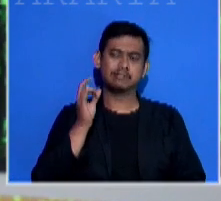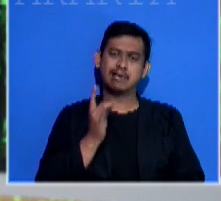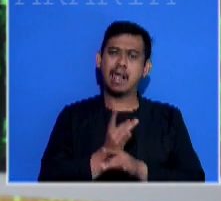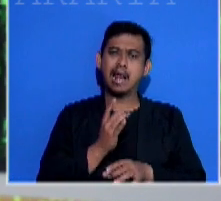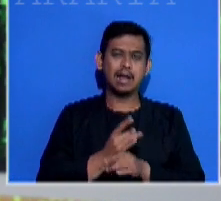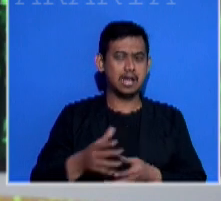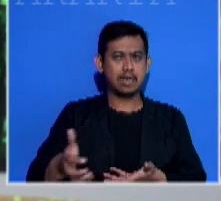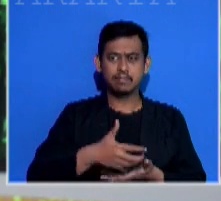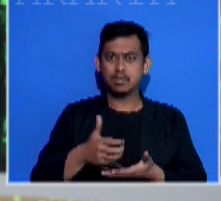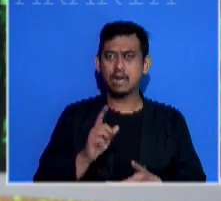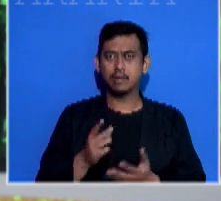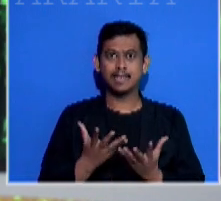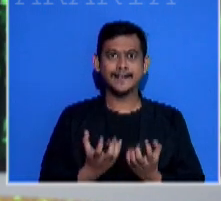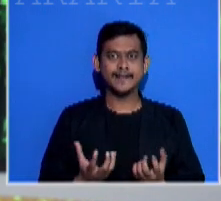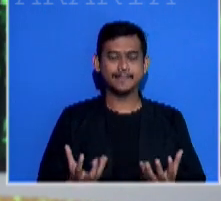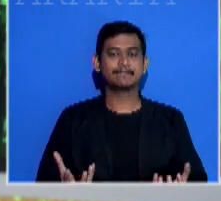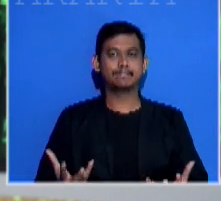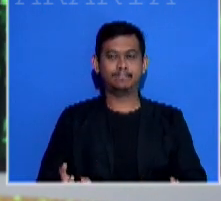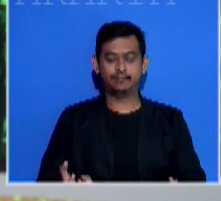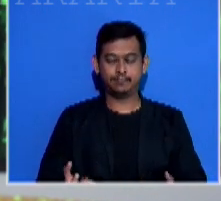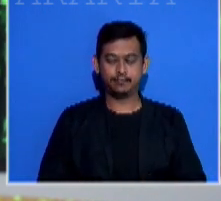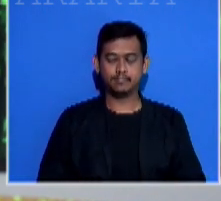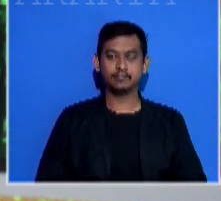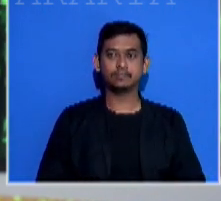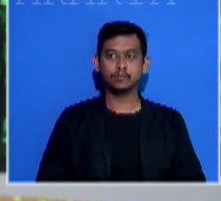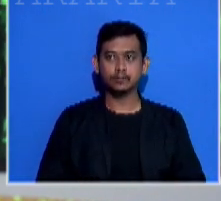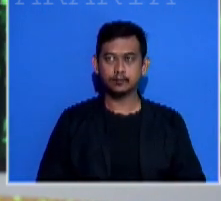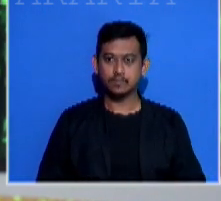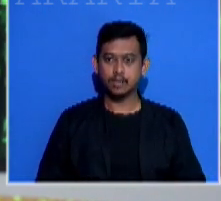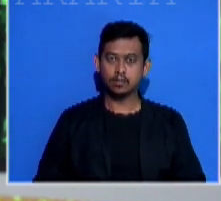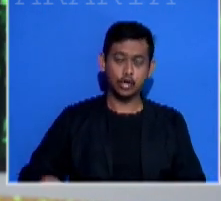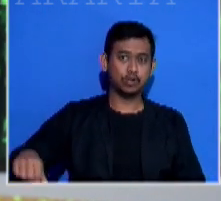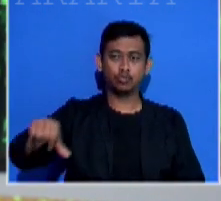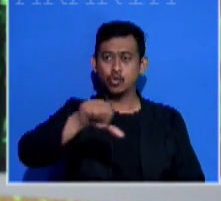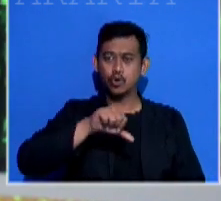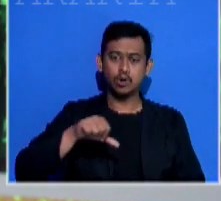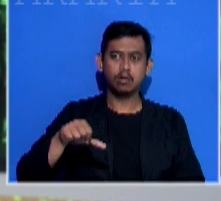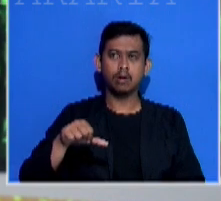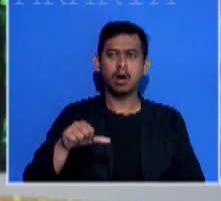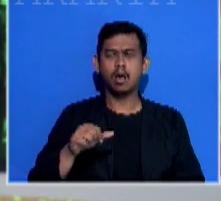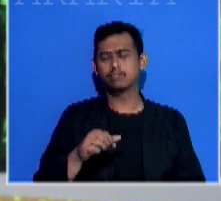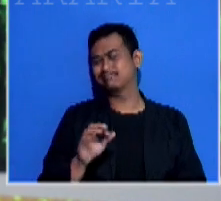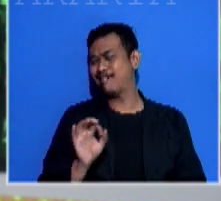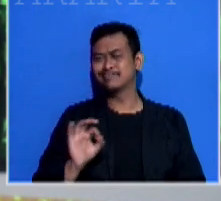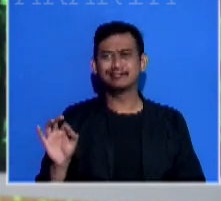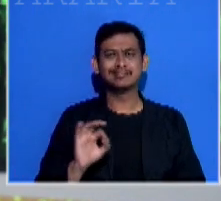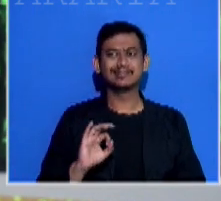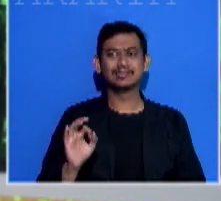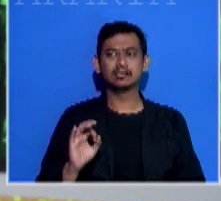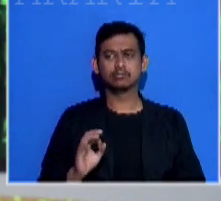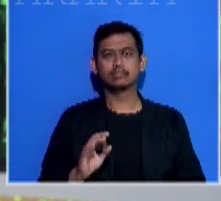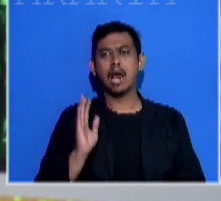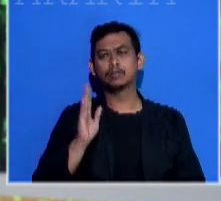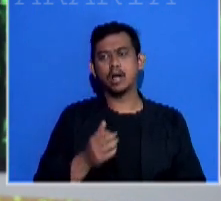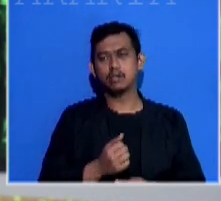kekeringan. Terhentinya suplai air irigasi sejak beberapa waktu terakhir memaksa petani mengairi sawah dengan cara memompa air tanah menggunakan diesel